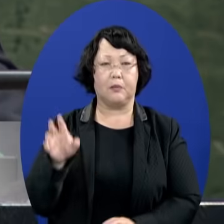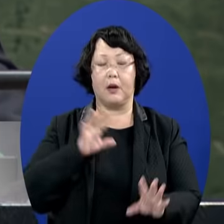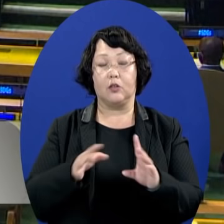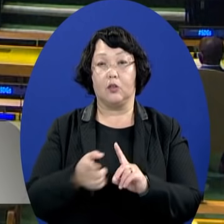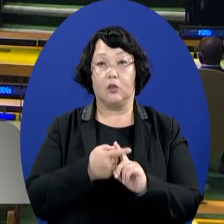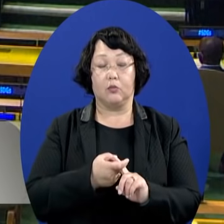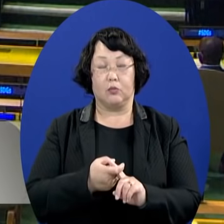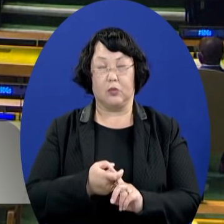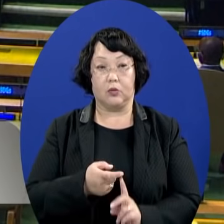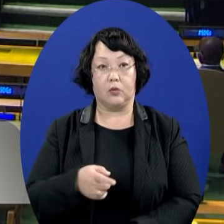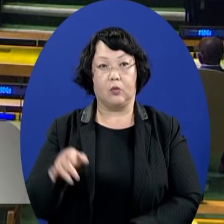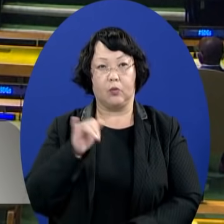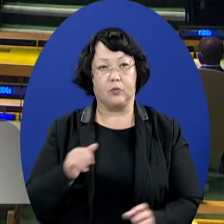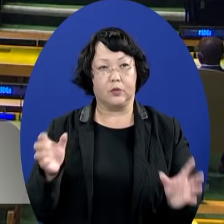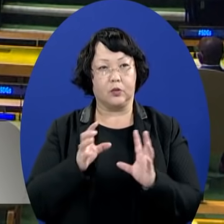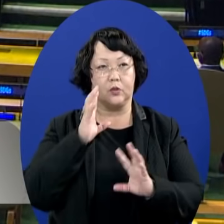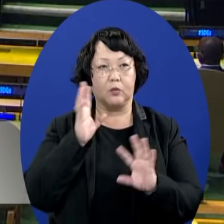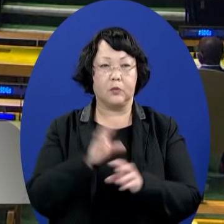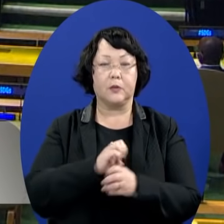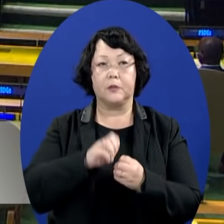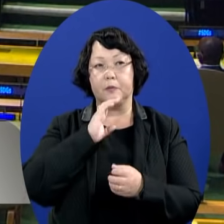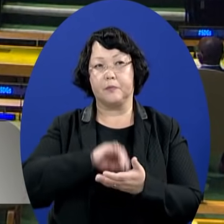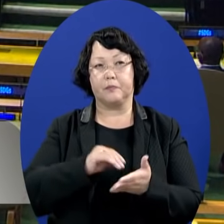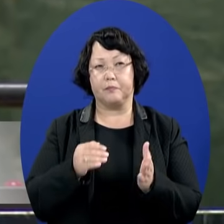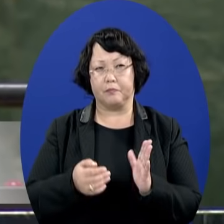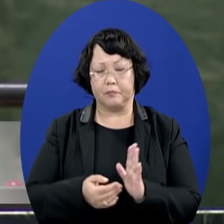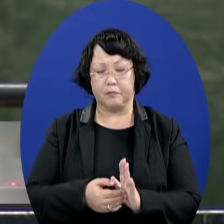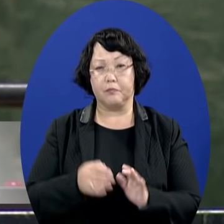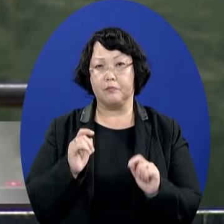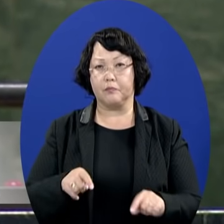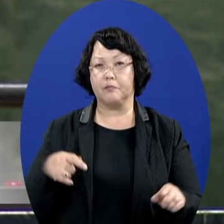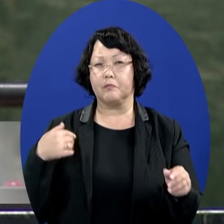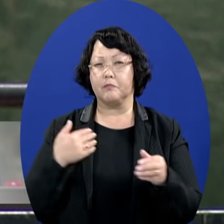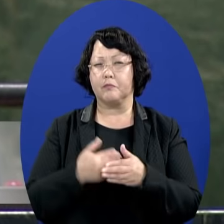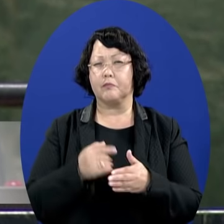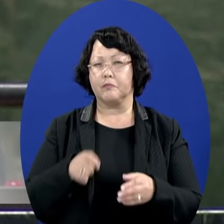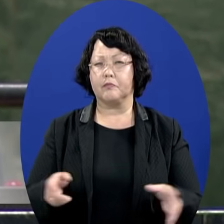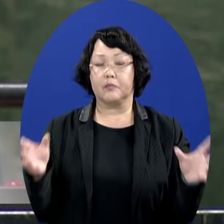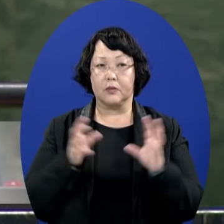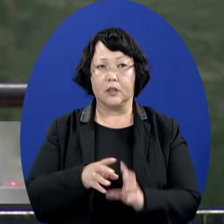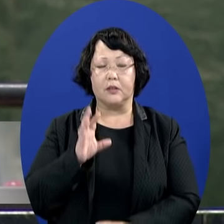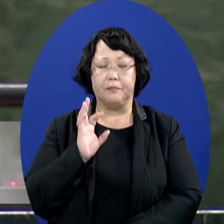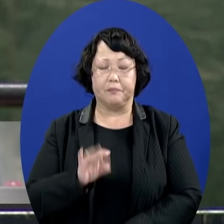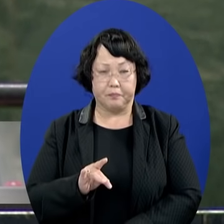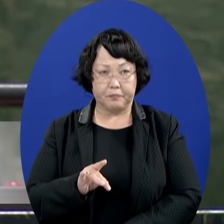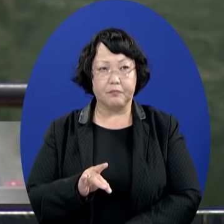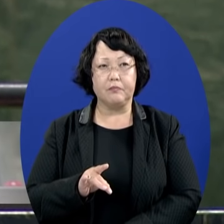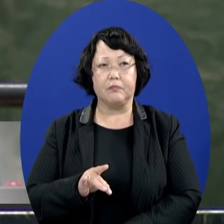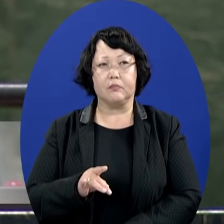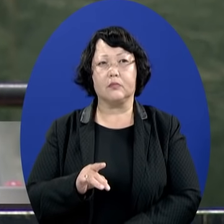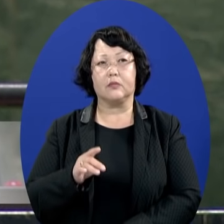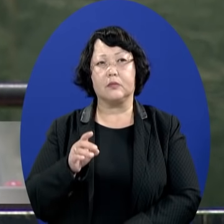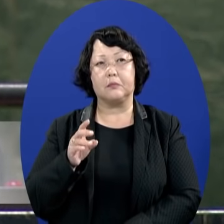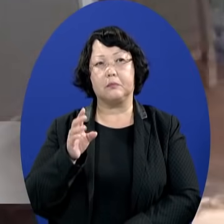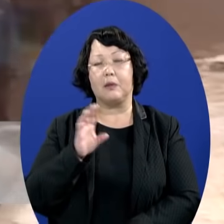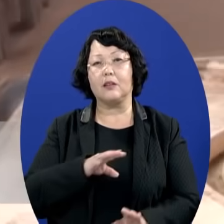холбоотой уулзалтыг зохион байгуулахаар төлөвлөсөн байна. За гэвч одоо хүртэл энэ уулзалт ямар төвшөнд зохион байгуулагдах нь тодорхойгүй